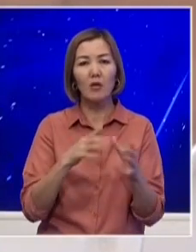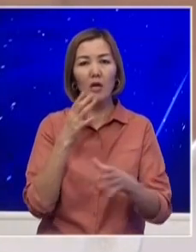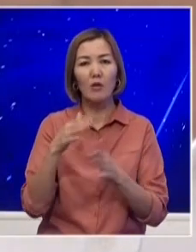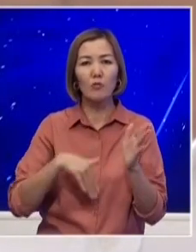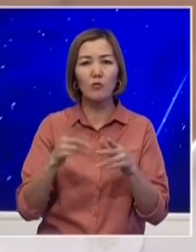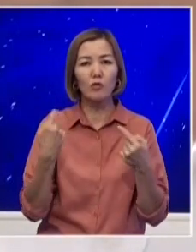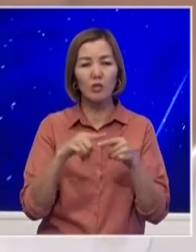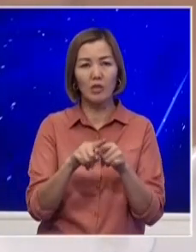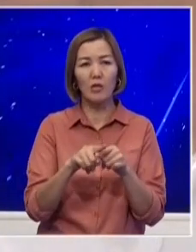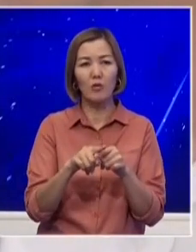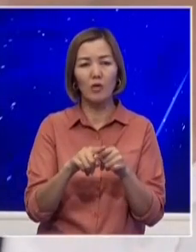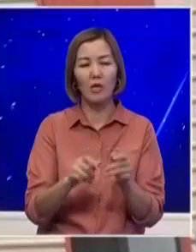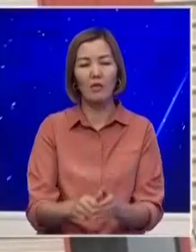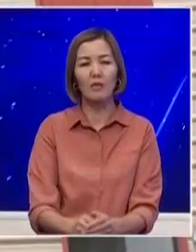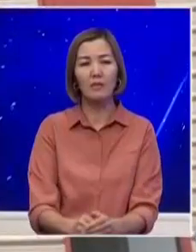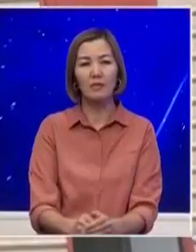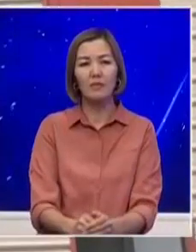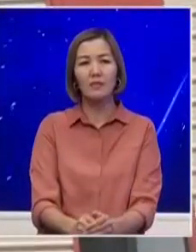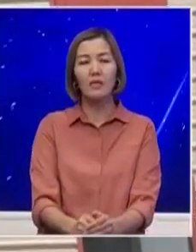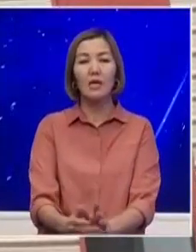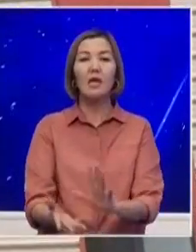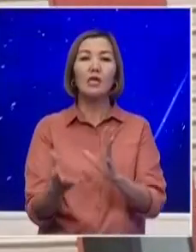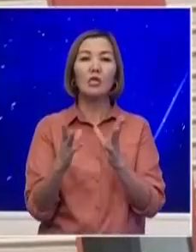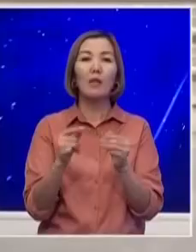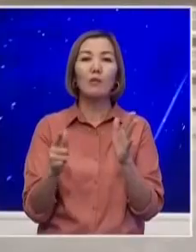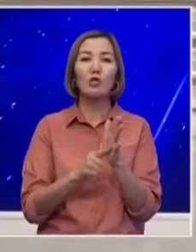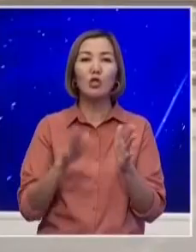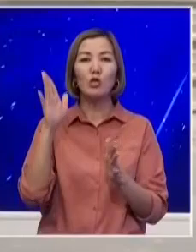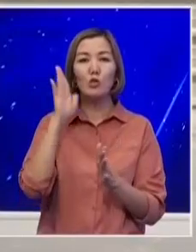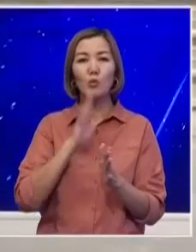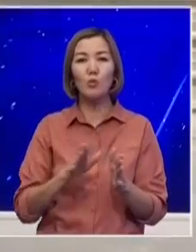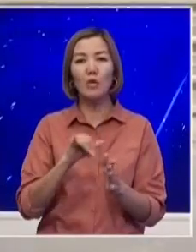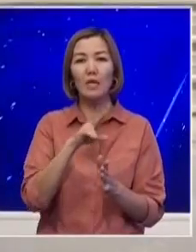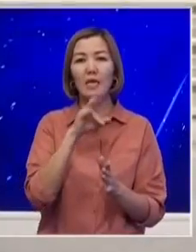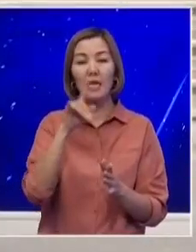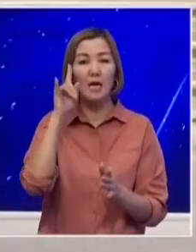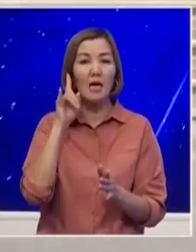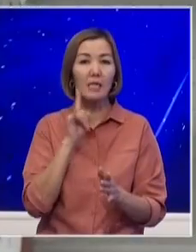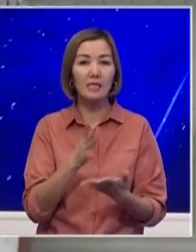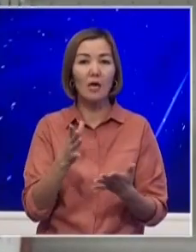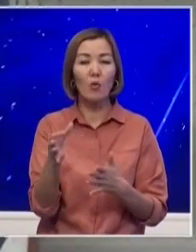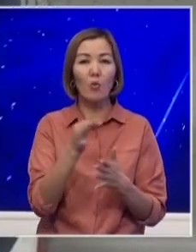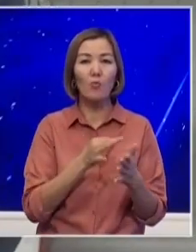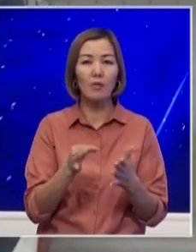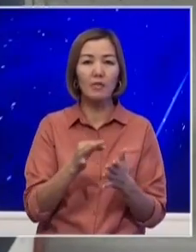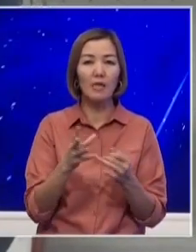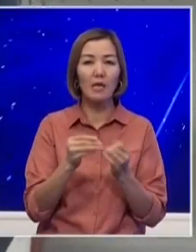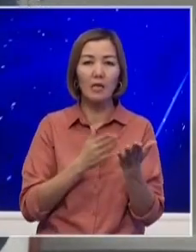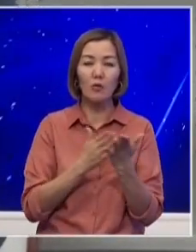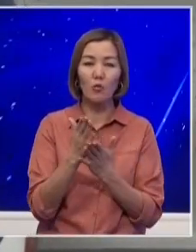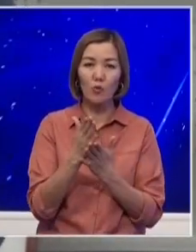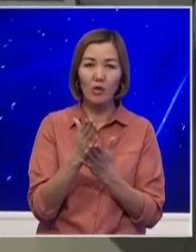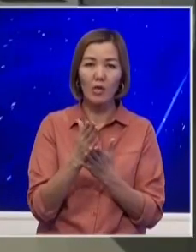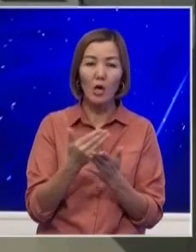әлемдегі үздік технологиялардың бірі. Жалпы Жетісу өңірі секілді іле қазақ автономиялық облысы да негізінен аграрлық өңір